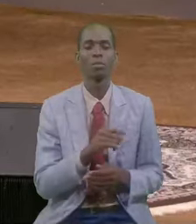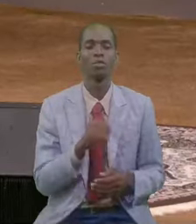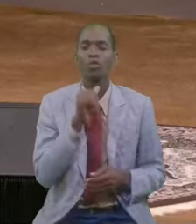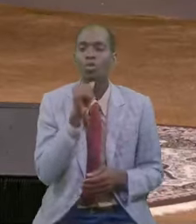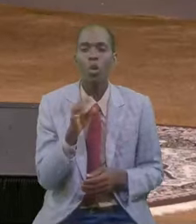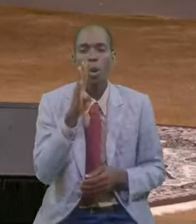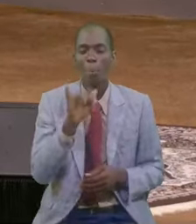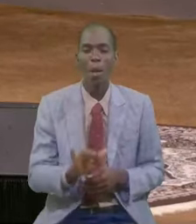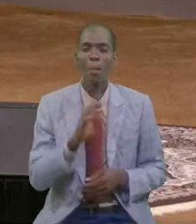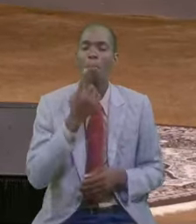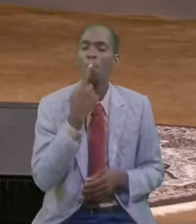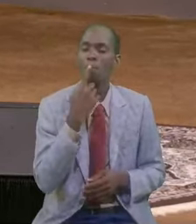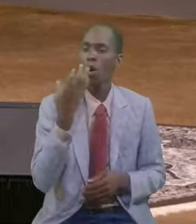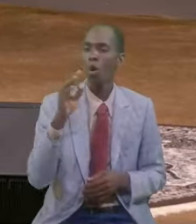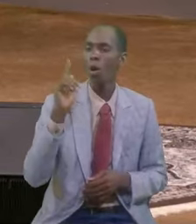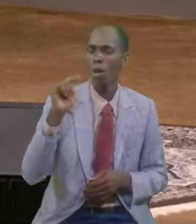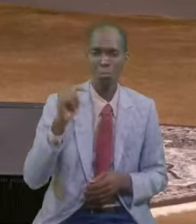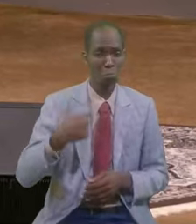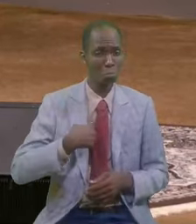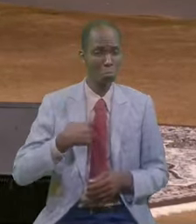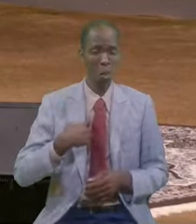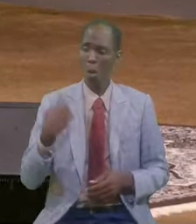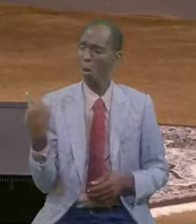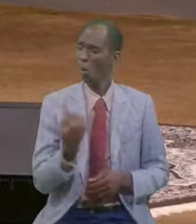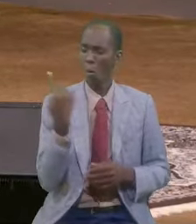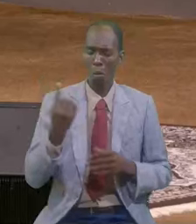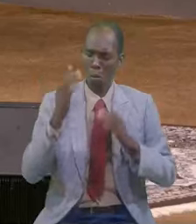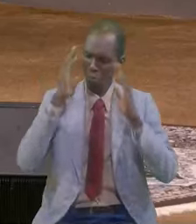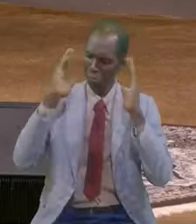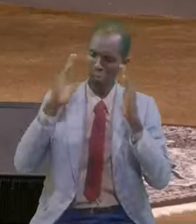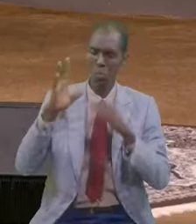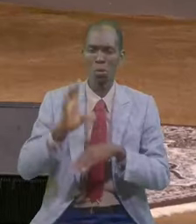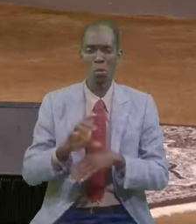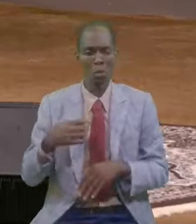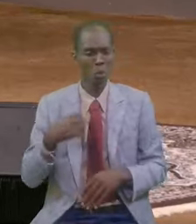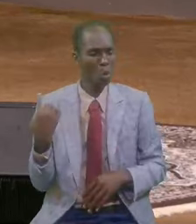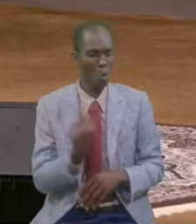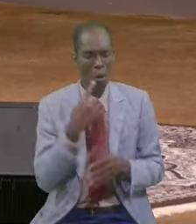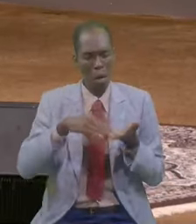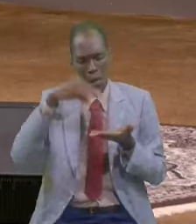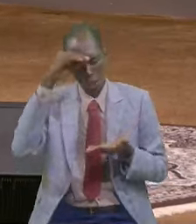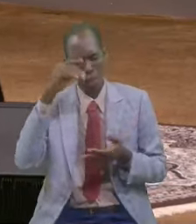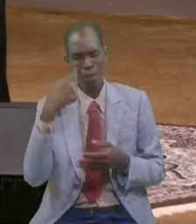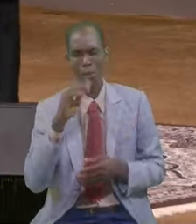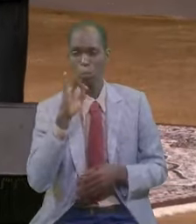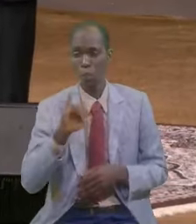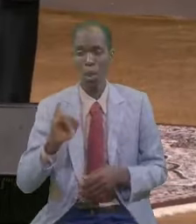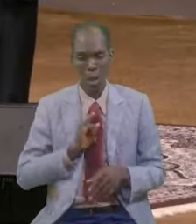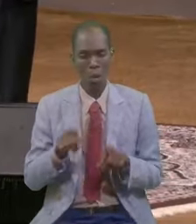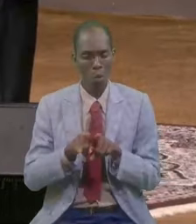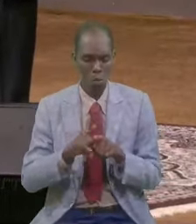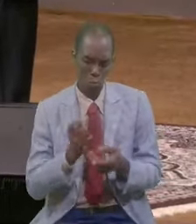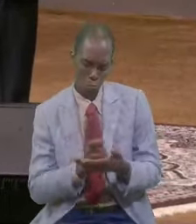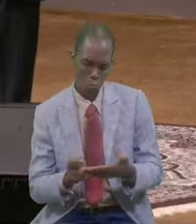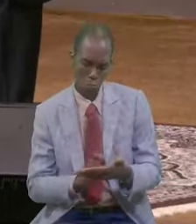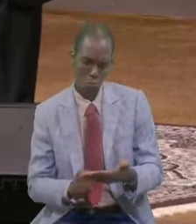fruits. Ce n'est pas leur témoignage. Oh, chaque fois que je viens à l'église, chaque fois que je reçois la prédication, je